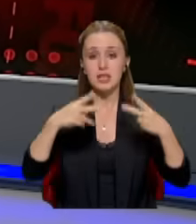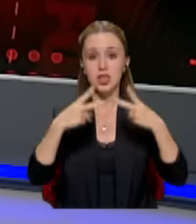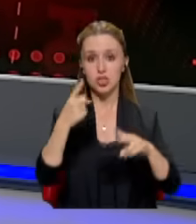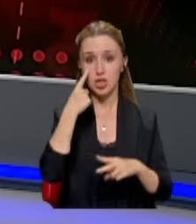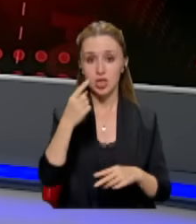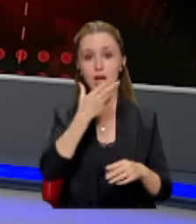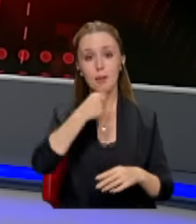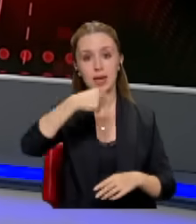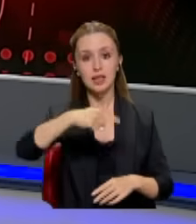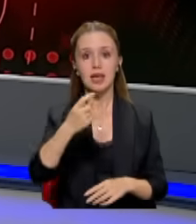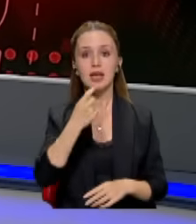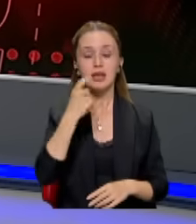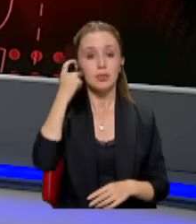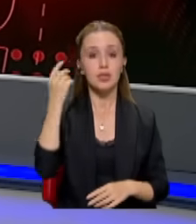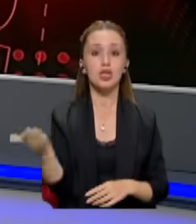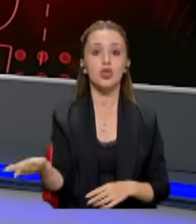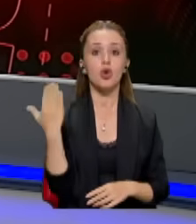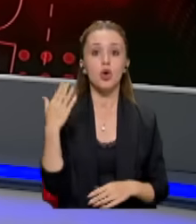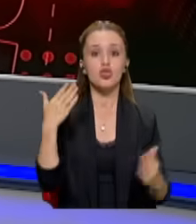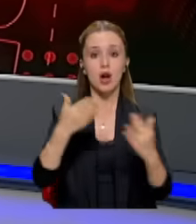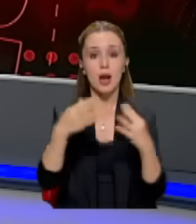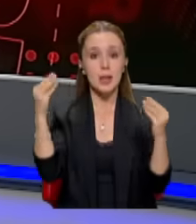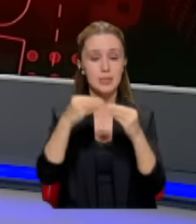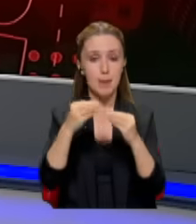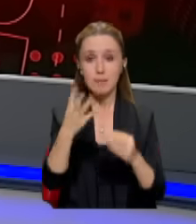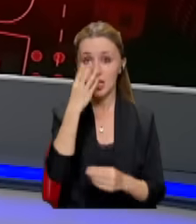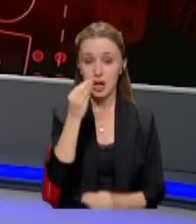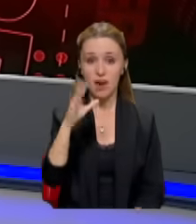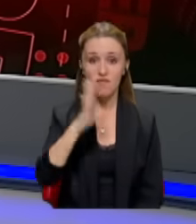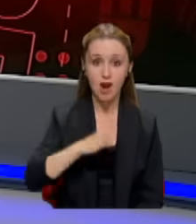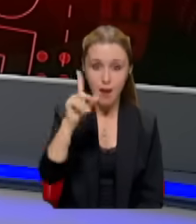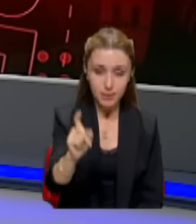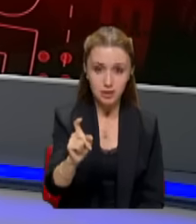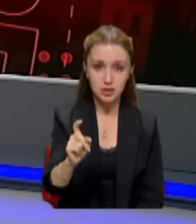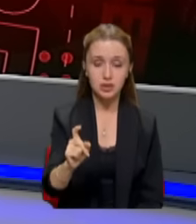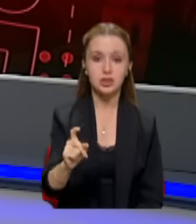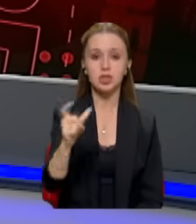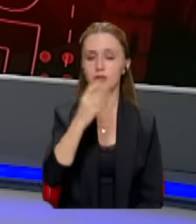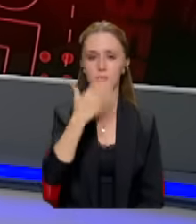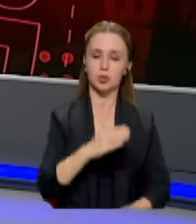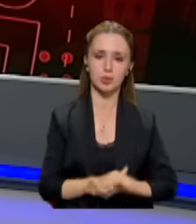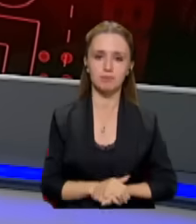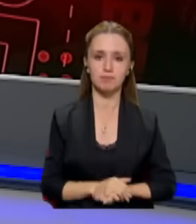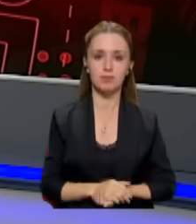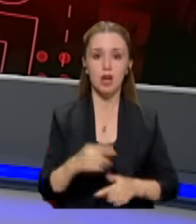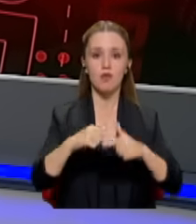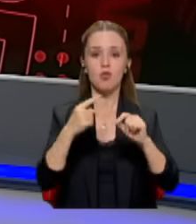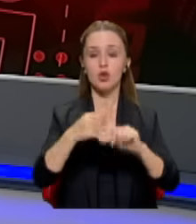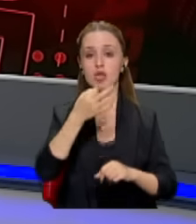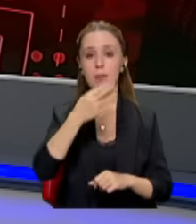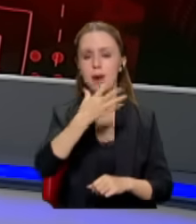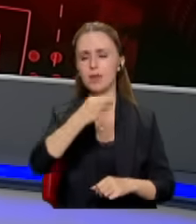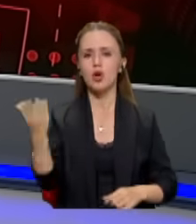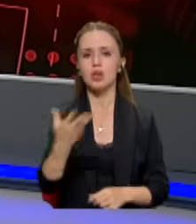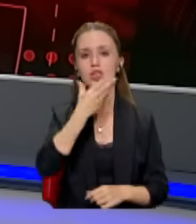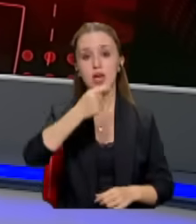da emekliye yılbaşından önce ara zam ya da ikramiye var mı sorusunu aydınlatmaya yetmedi. Fox Haber